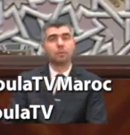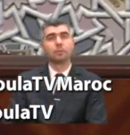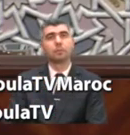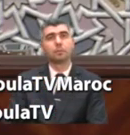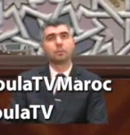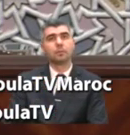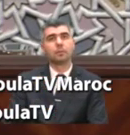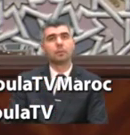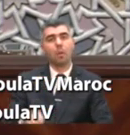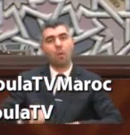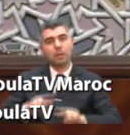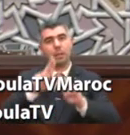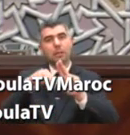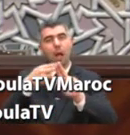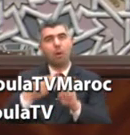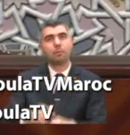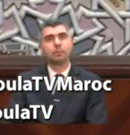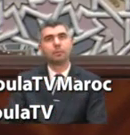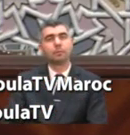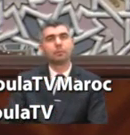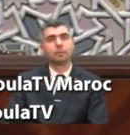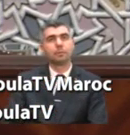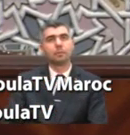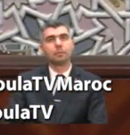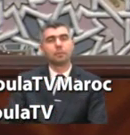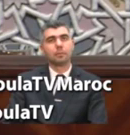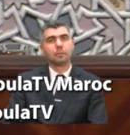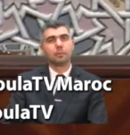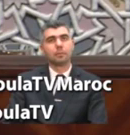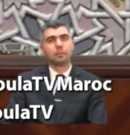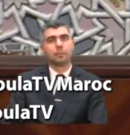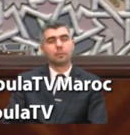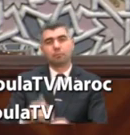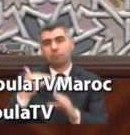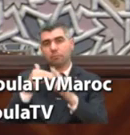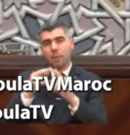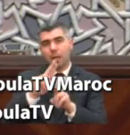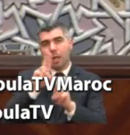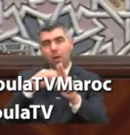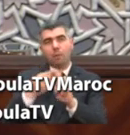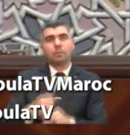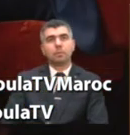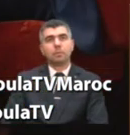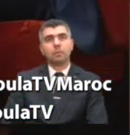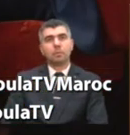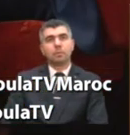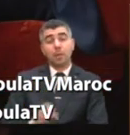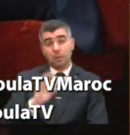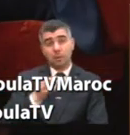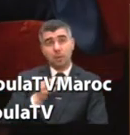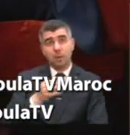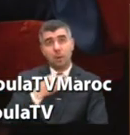كلمة لكم السيدة الوزيرة في للرد على التعقيب والتعقيبات الإضافية. طبعا هذا المجال ليس